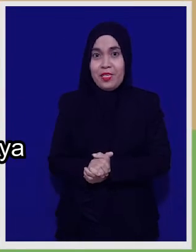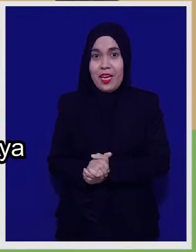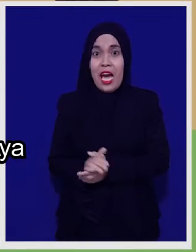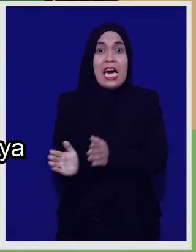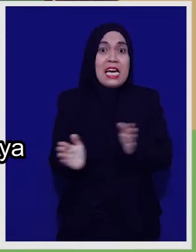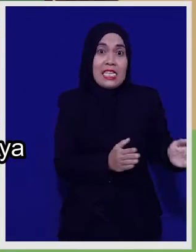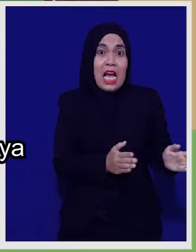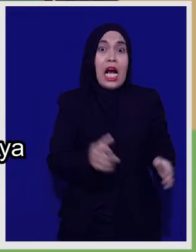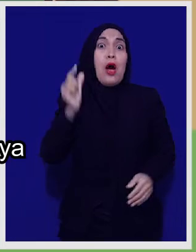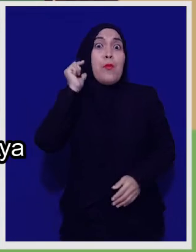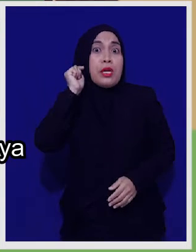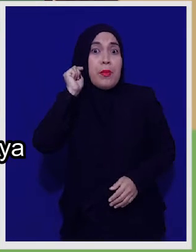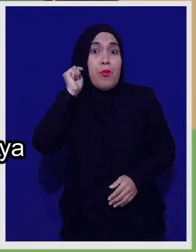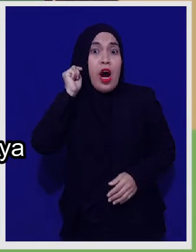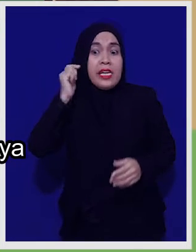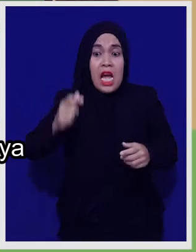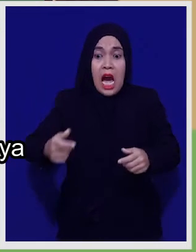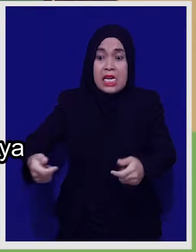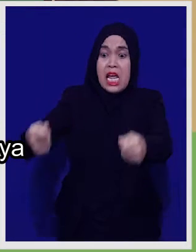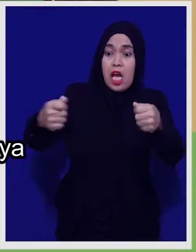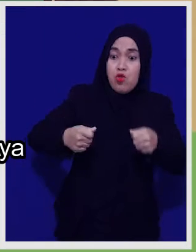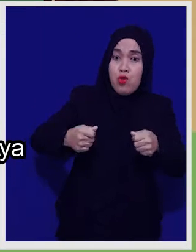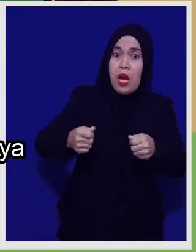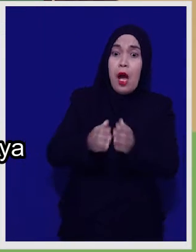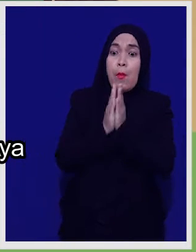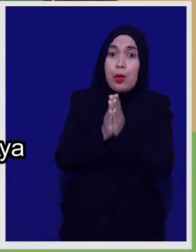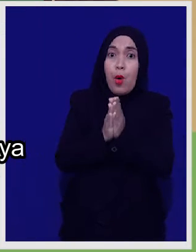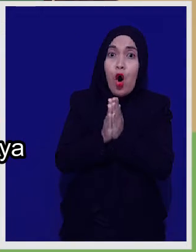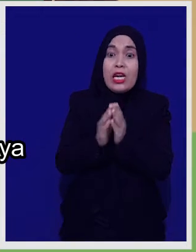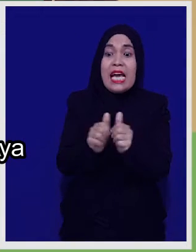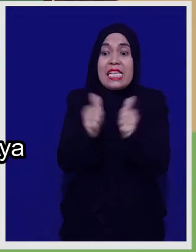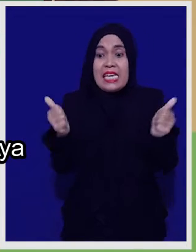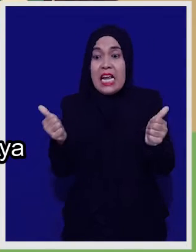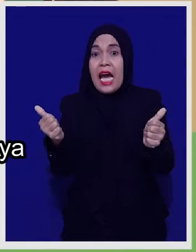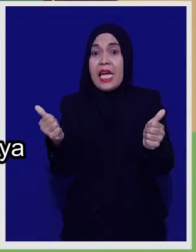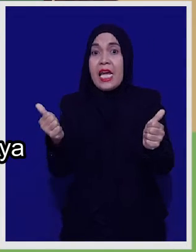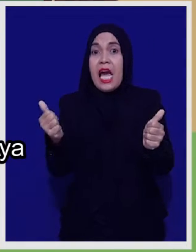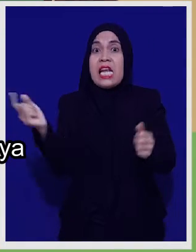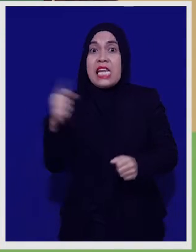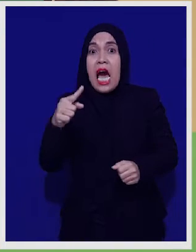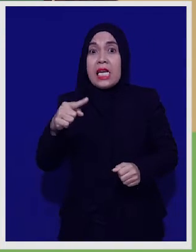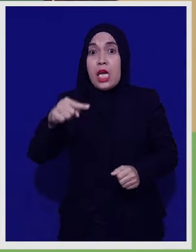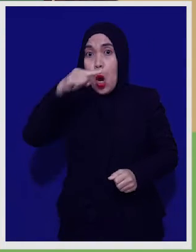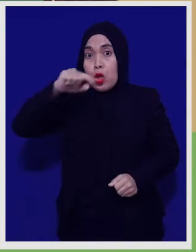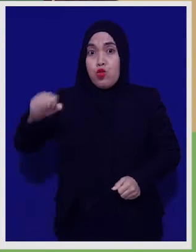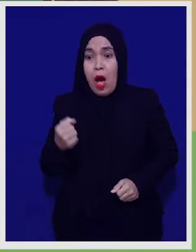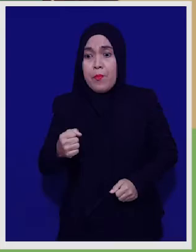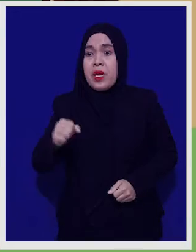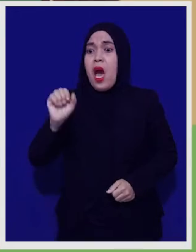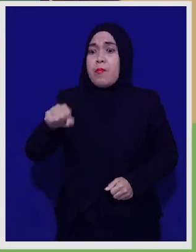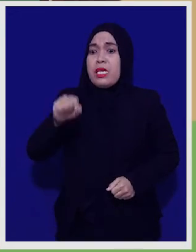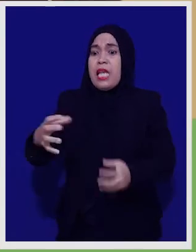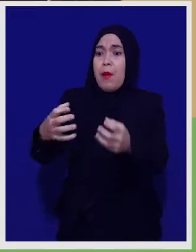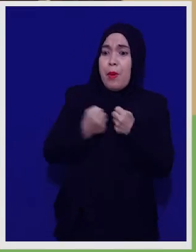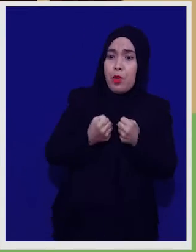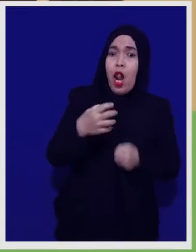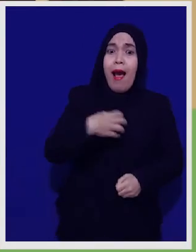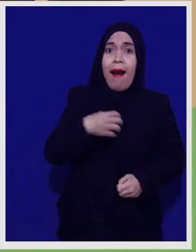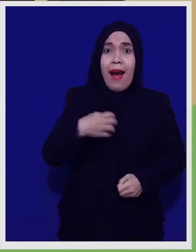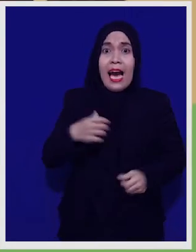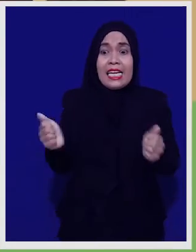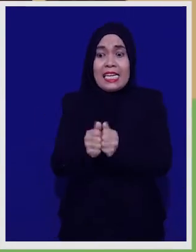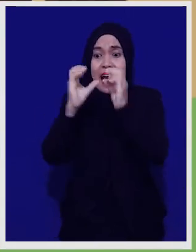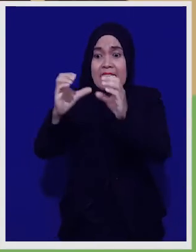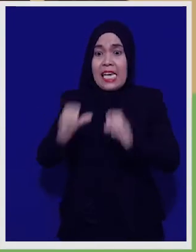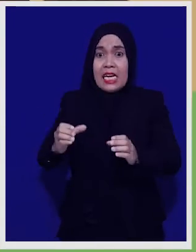Sedangkan bagi istri nan diajukan permohonan cerai oleh suaminyo dalam pakaro cerai talak, bisa mendapatkan hak tasabui dengan